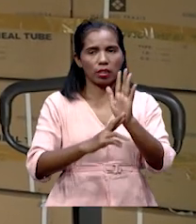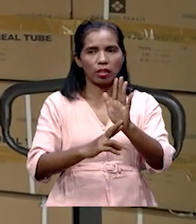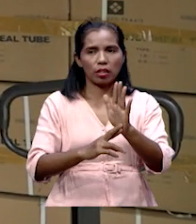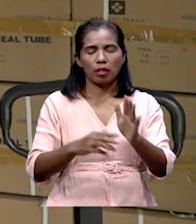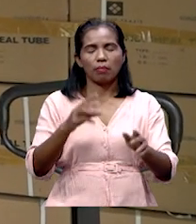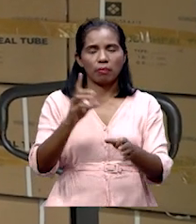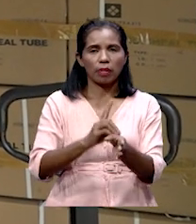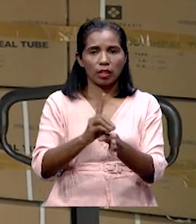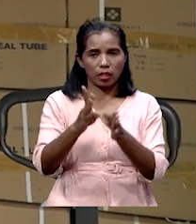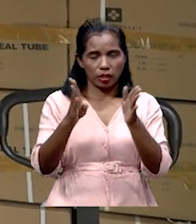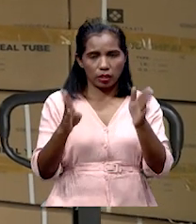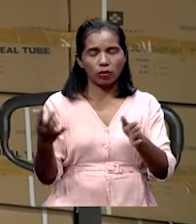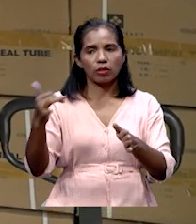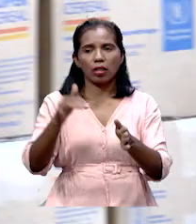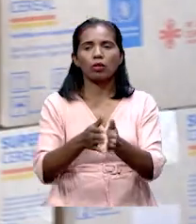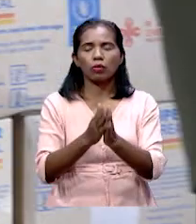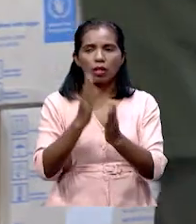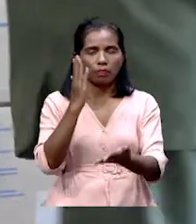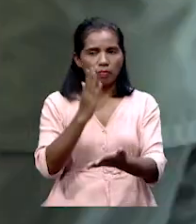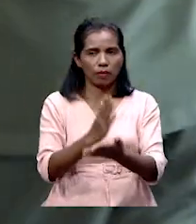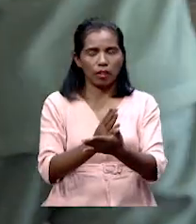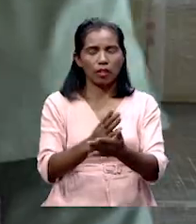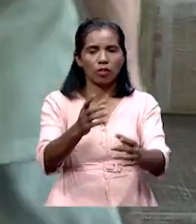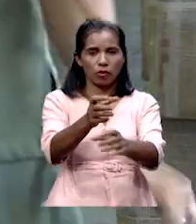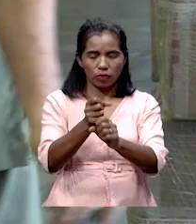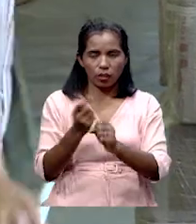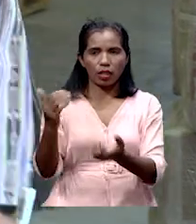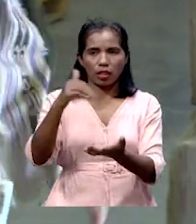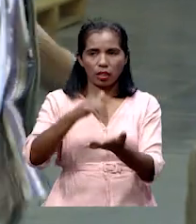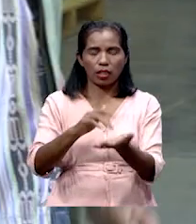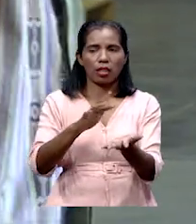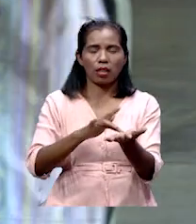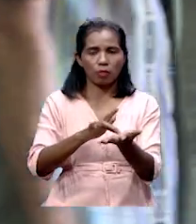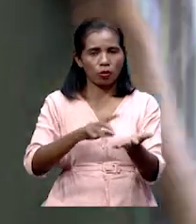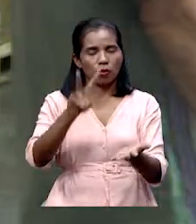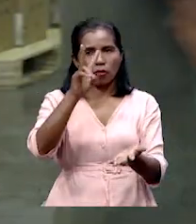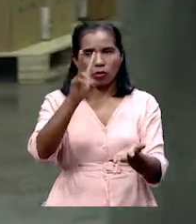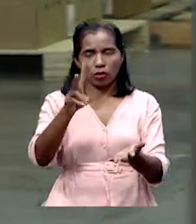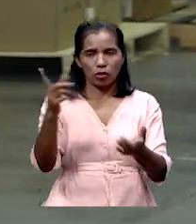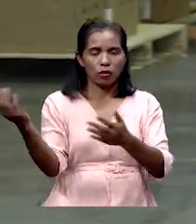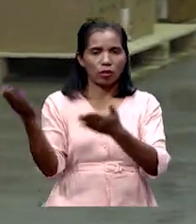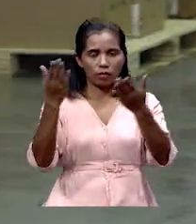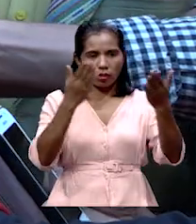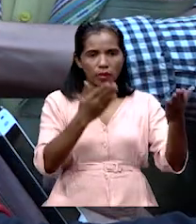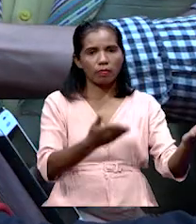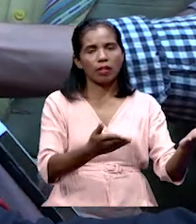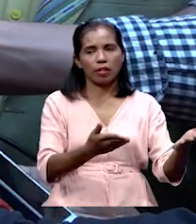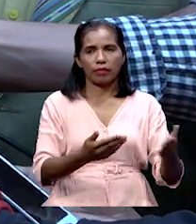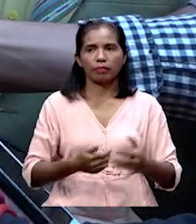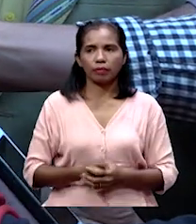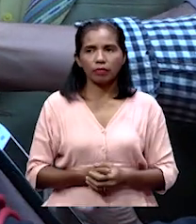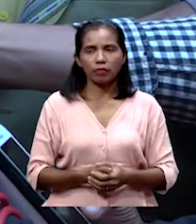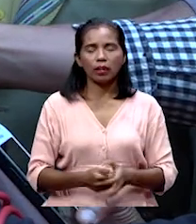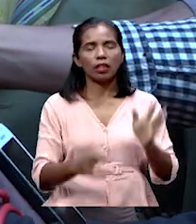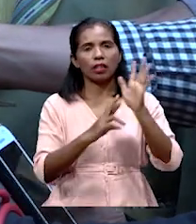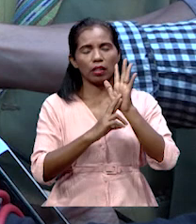superior sira husu atu suspende ou dada fila fali ai moruk item ruane ba iha armazen. Relatório ne bema kami